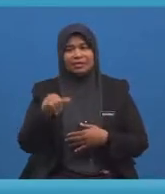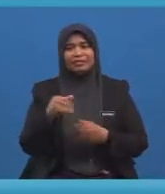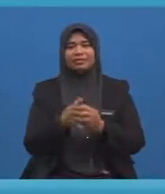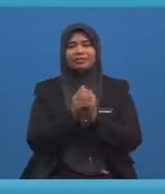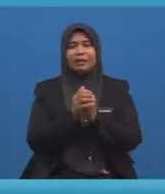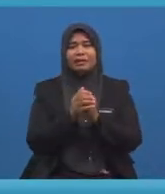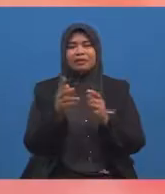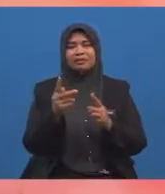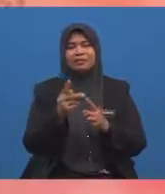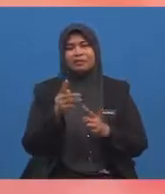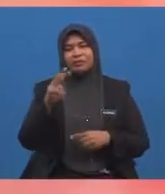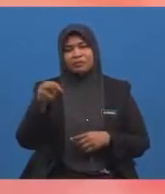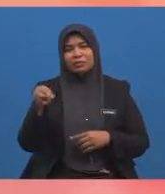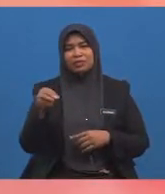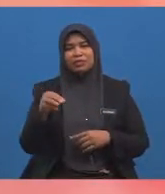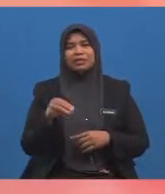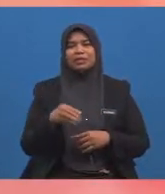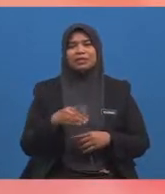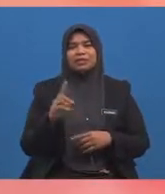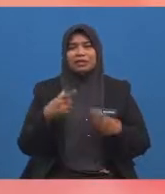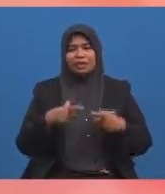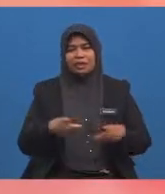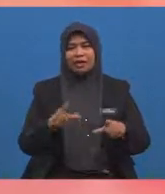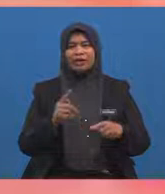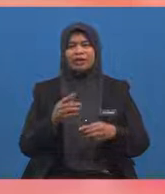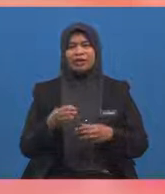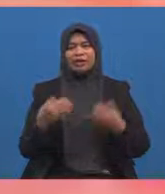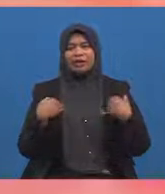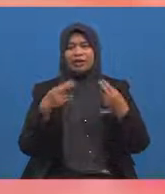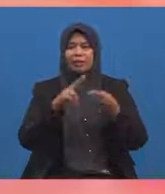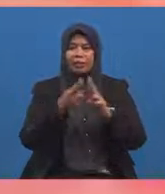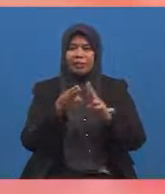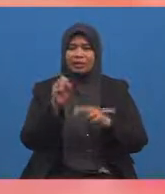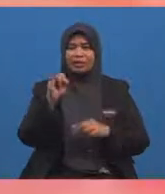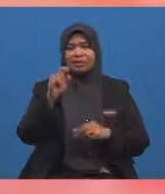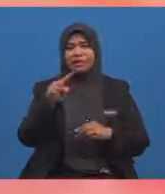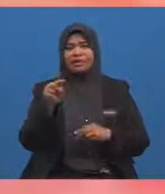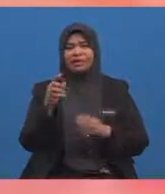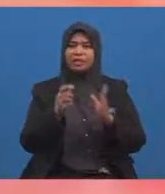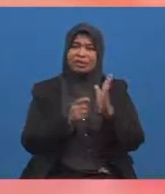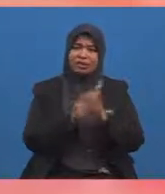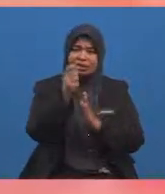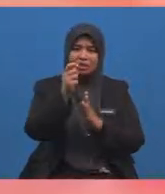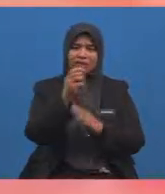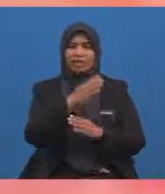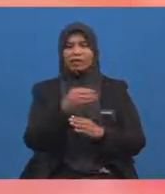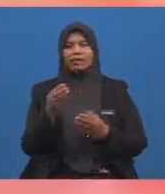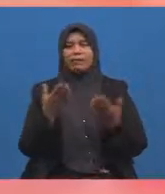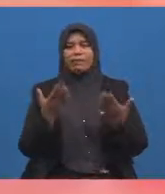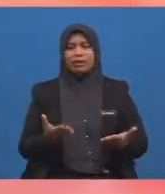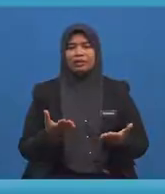syabas murid-murid. Sejak dilahirkan, kita mengalami perubahan saiz, tinggi dan